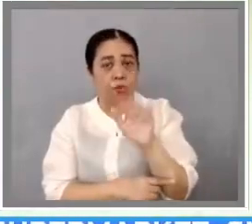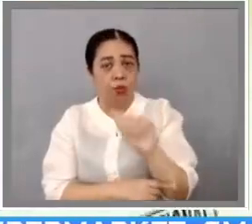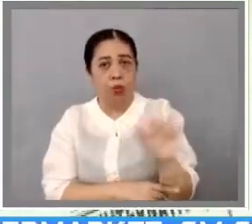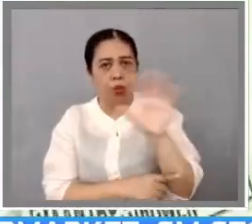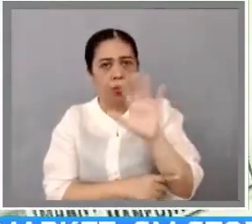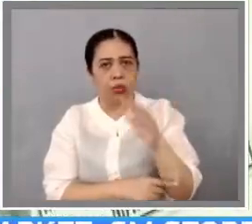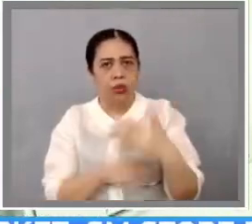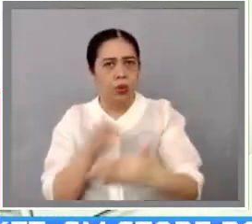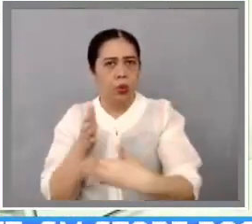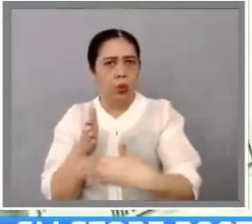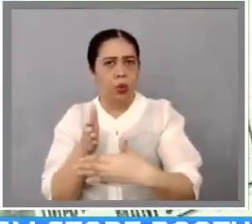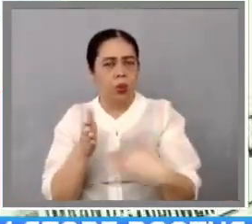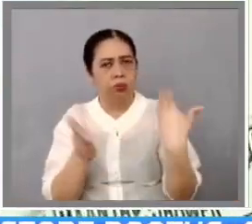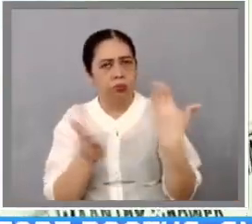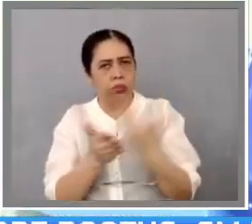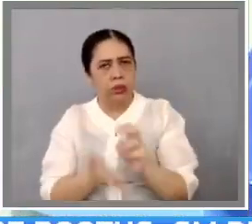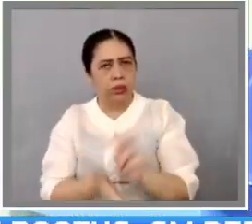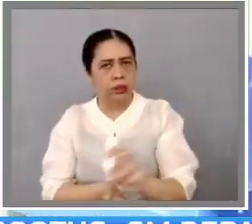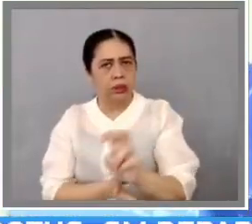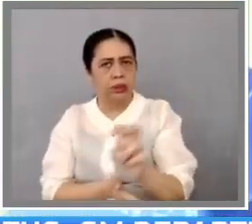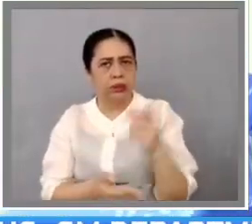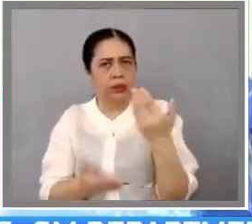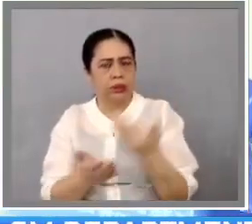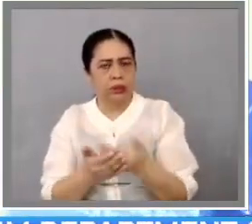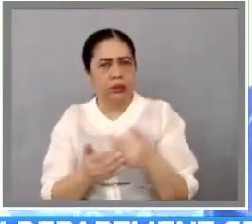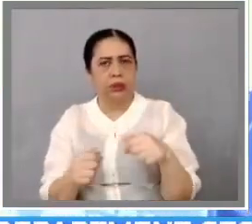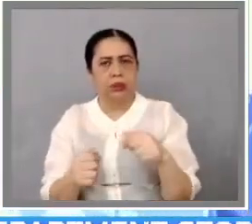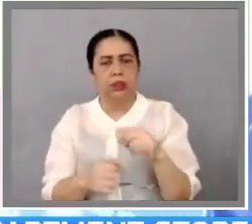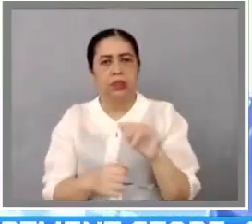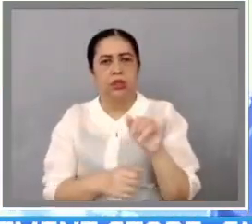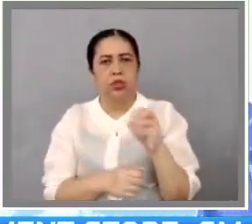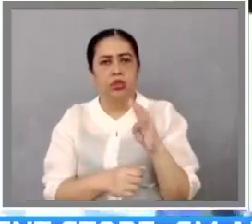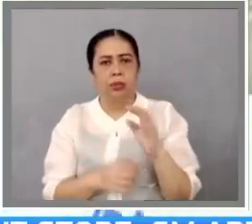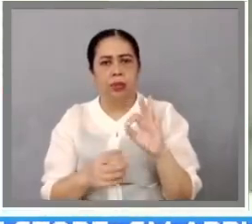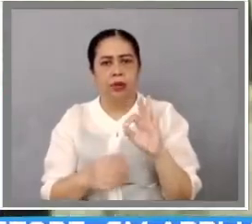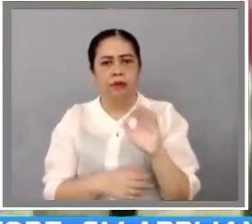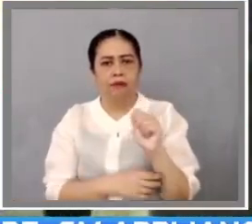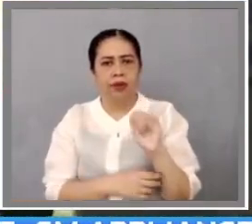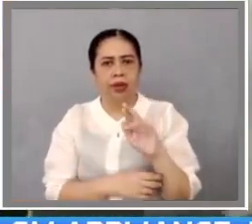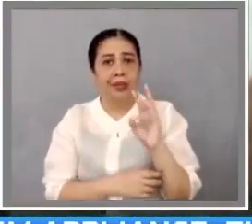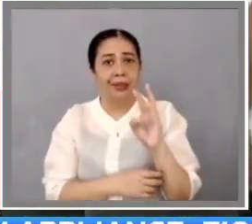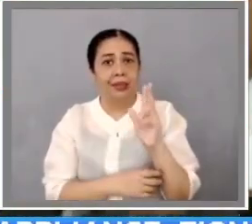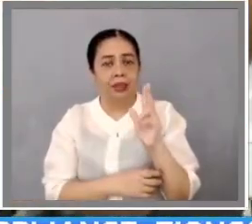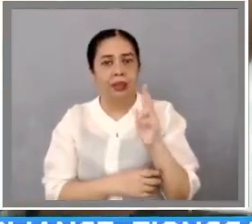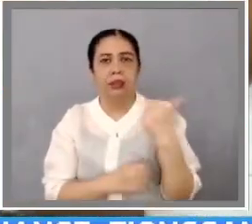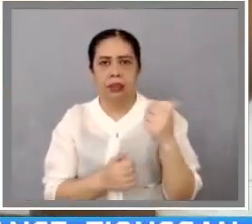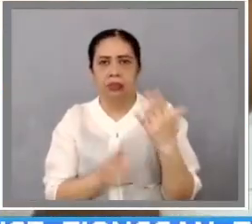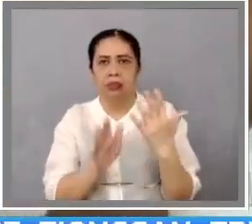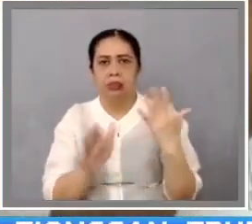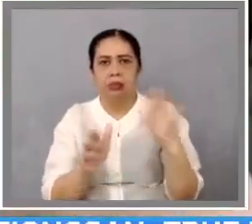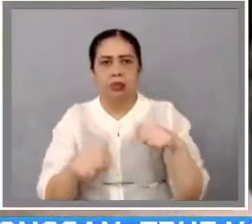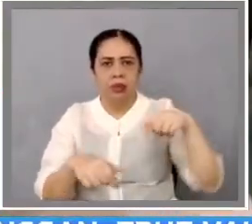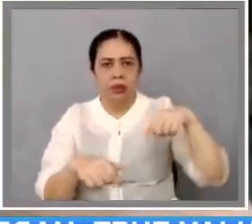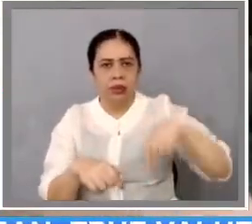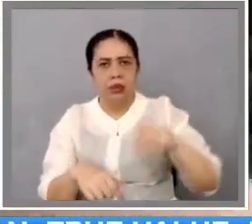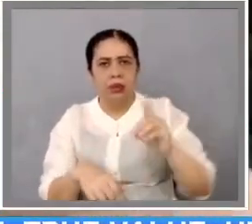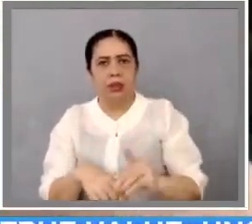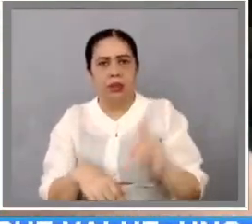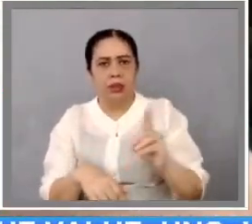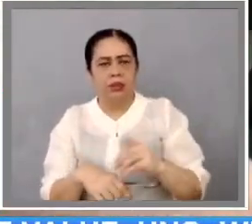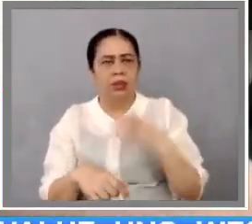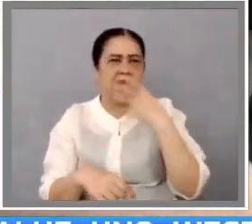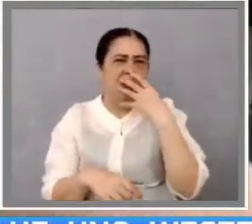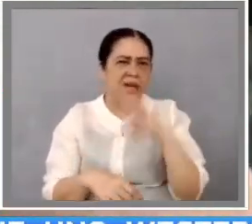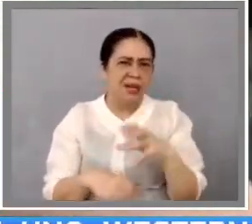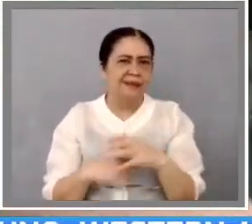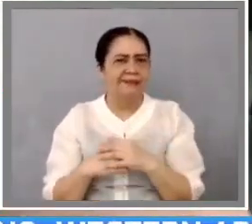papunta dito sa Manila para dito sa Mega Jobs Fair. At 6:30 a.m. pa lang ay nasa basement na siya. Mainit yung